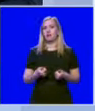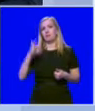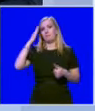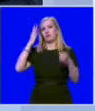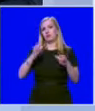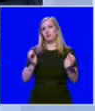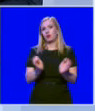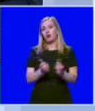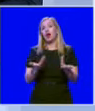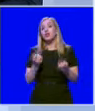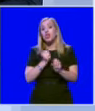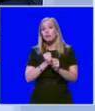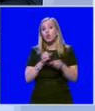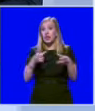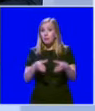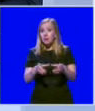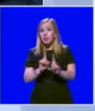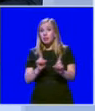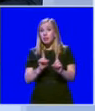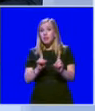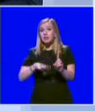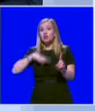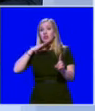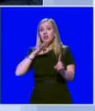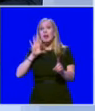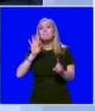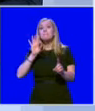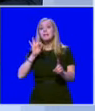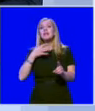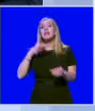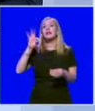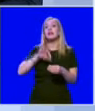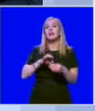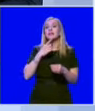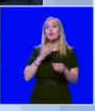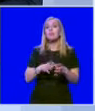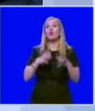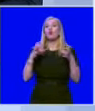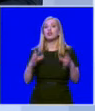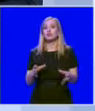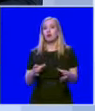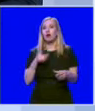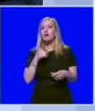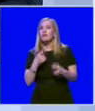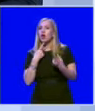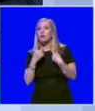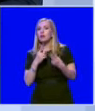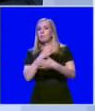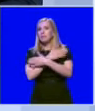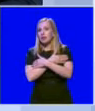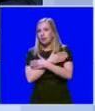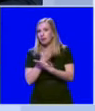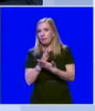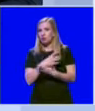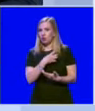как ще функционира кабинет, на който не му достигат близо 50 гласа за мнозинство. В момента вие говорите за прегръдка между ГЕРБ и